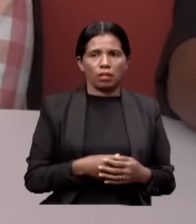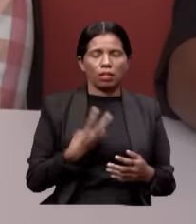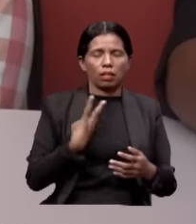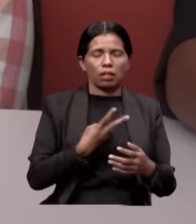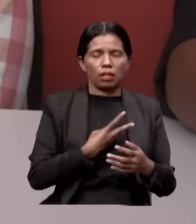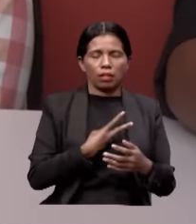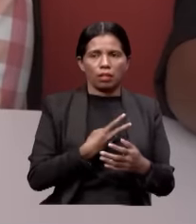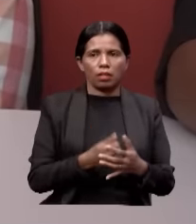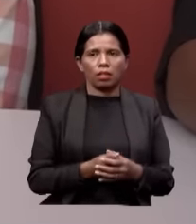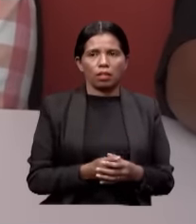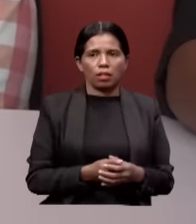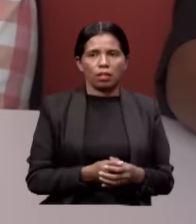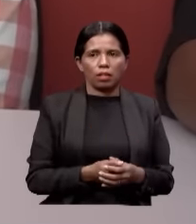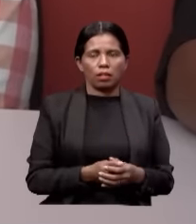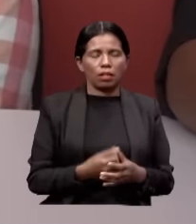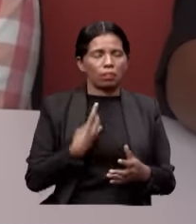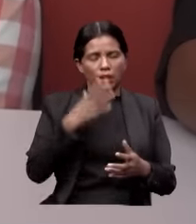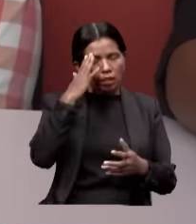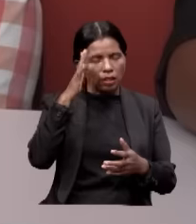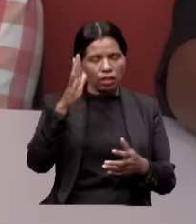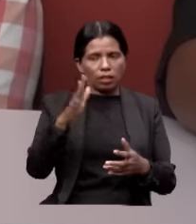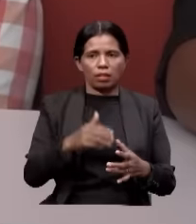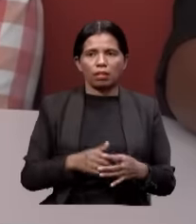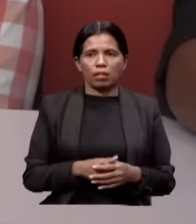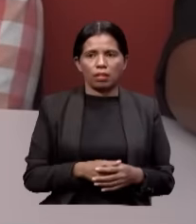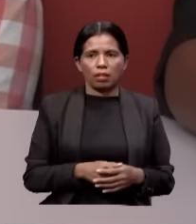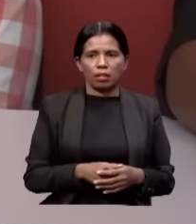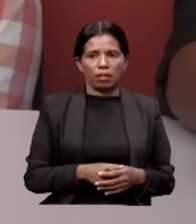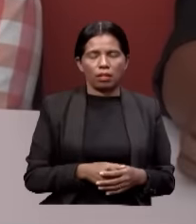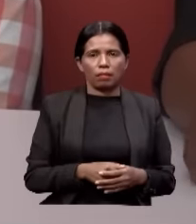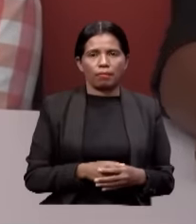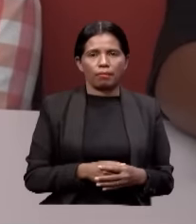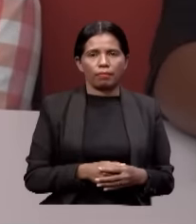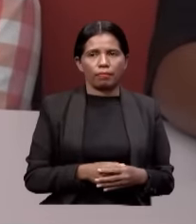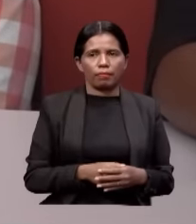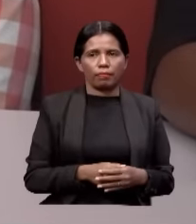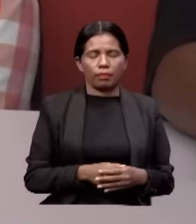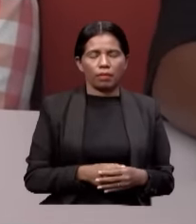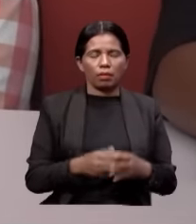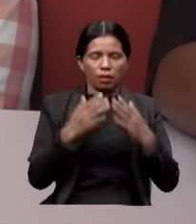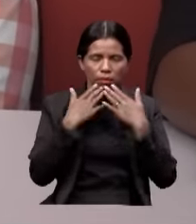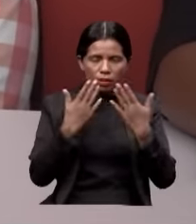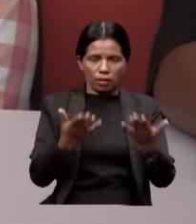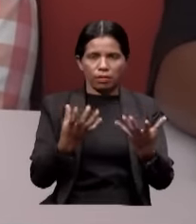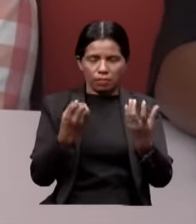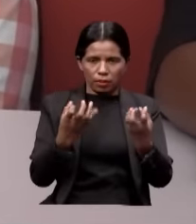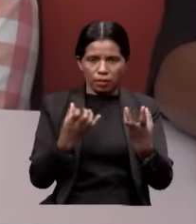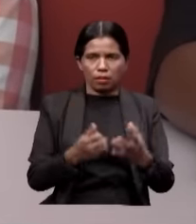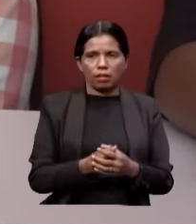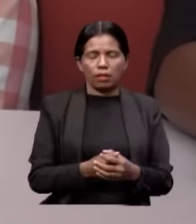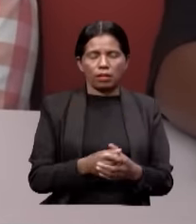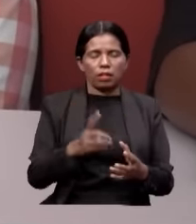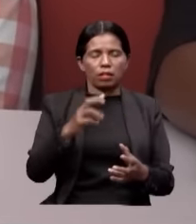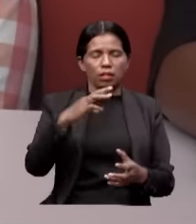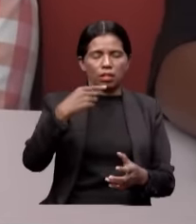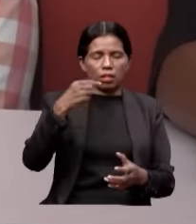perasaannya terlalu tidak tahu bagaimana, tapi kami terima kasih pada Dragon yang di